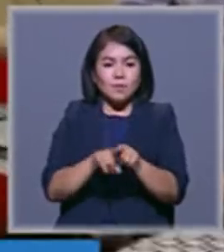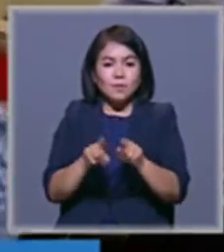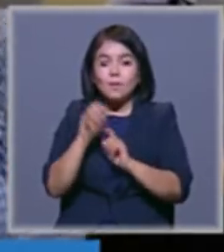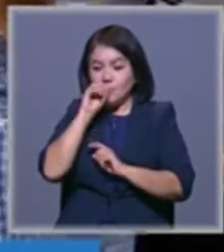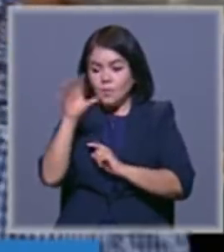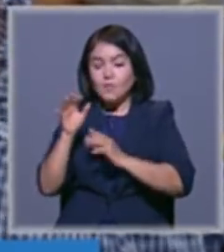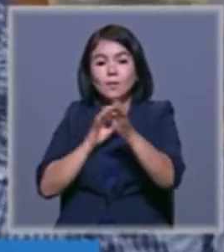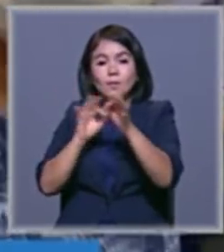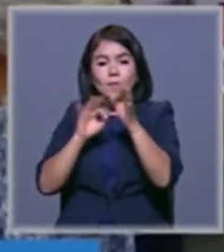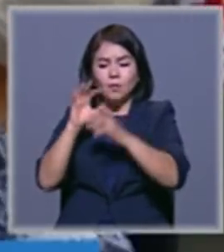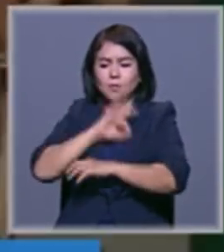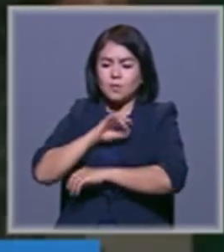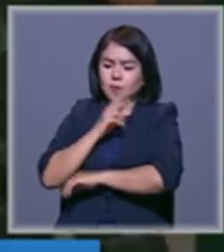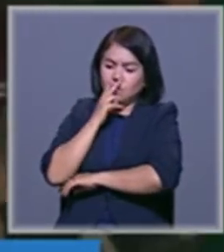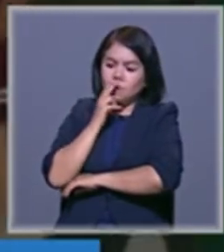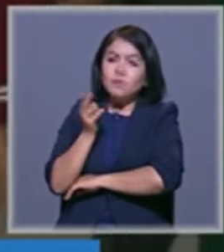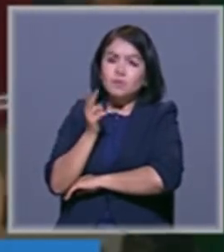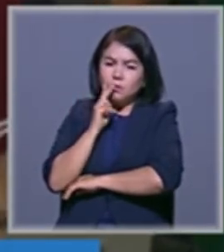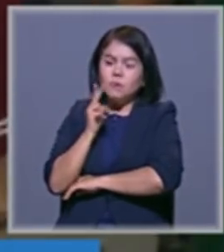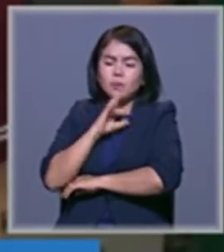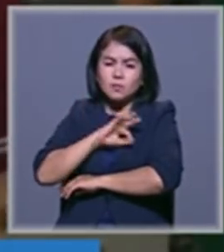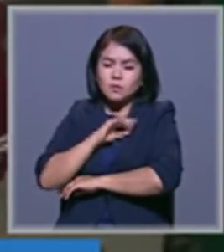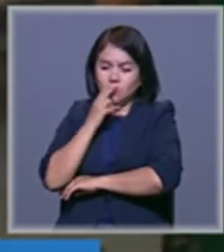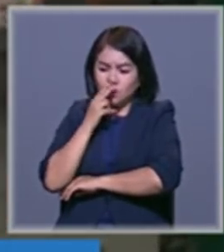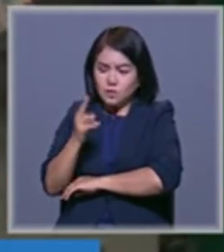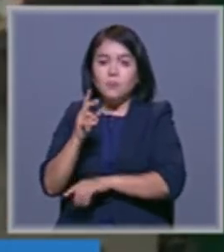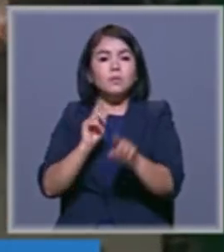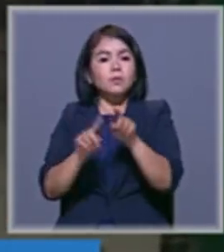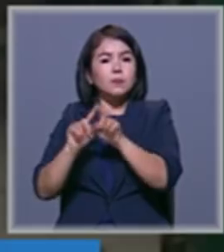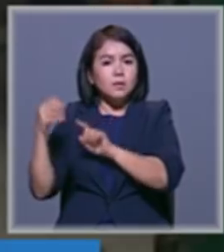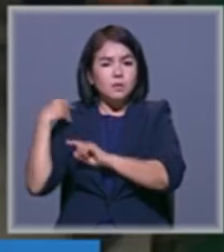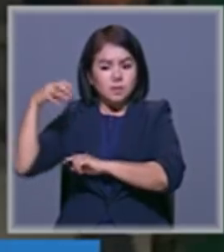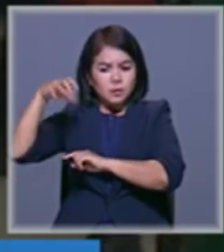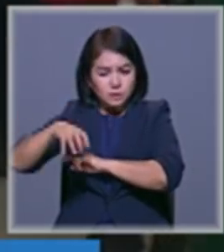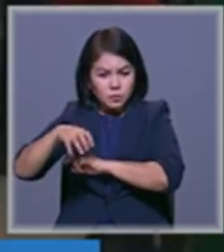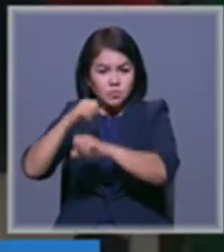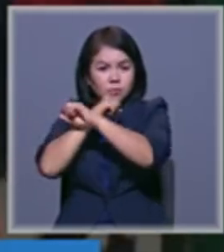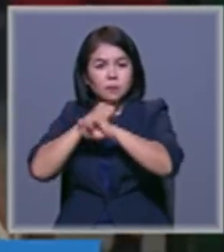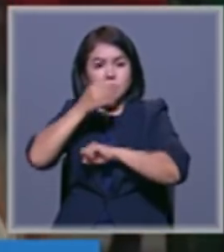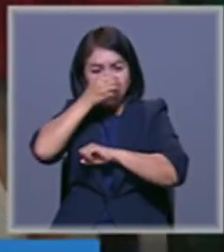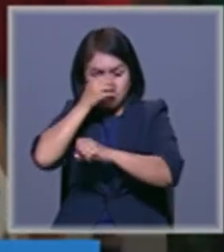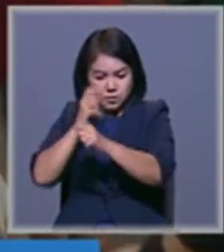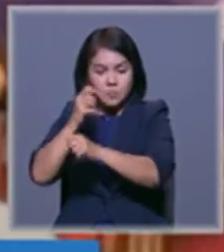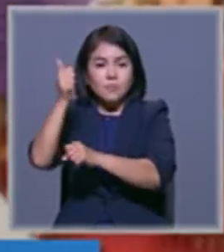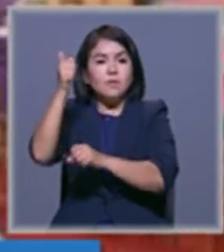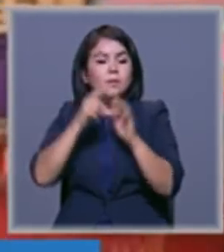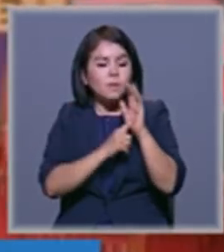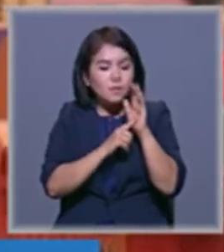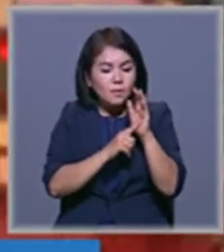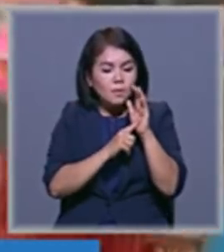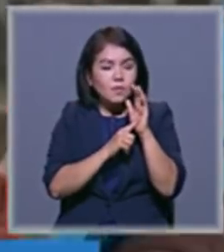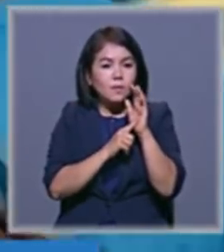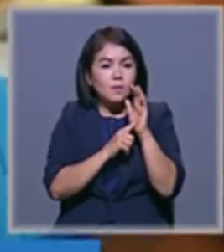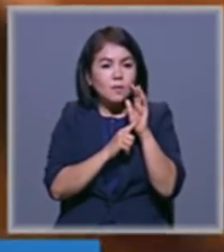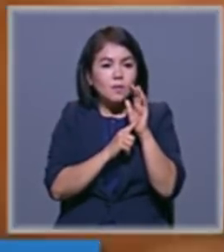แต่ว่าในความรู้สึกที่ผมคิดเนี่ยผมคิดว่ายังมีอีกหลายสิ่งที่กรมสามารถทำได้ดีกว่านี้ยกตัวอย่างเช่นในเรื่องของ